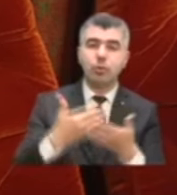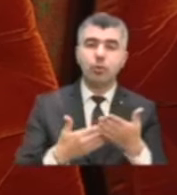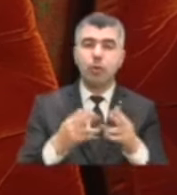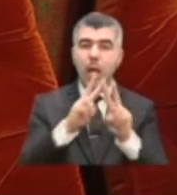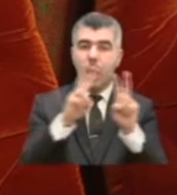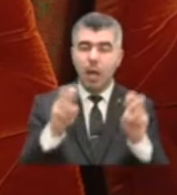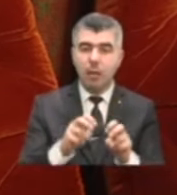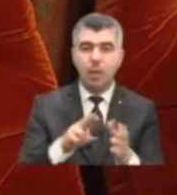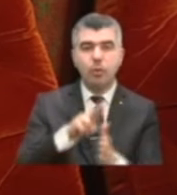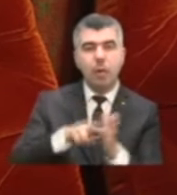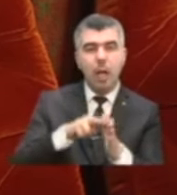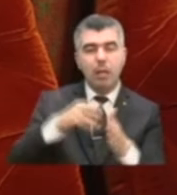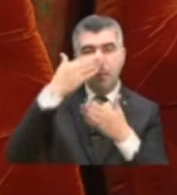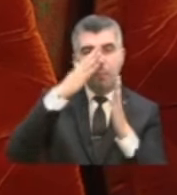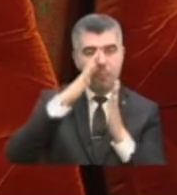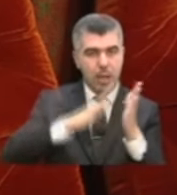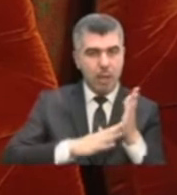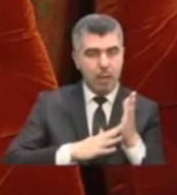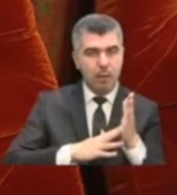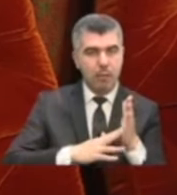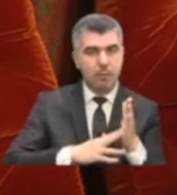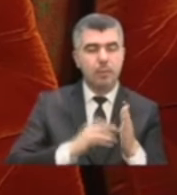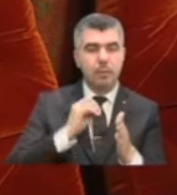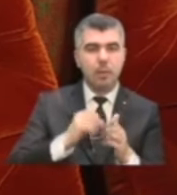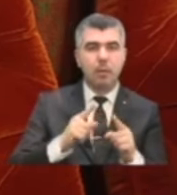جهات المملكه. وطبعا قمنا على اصدار